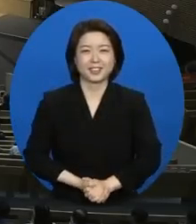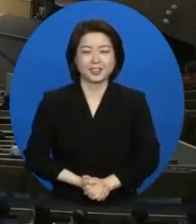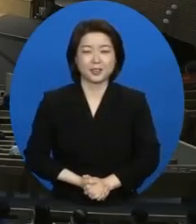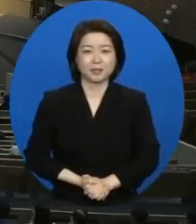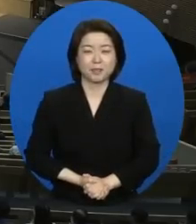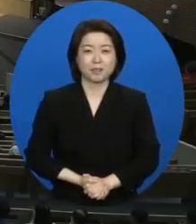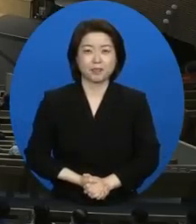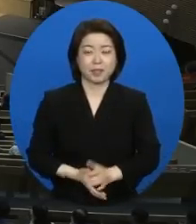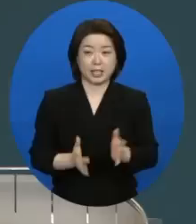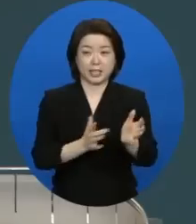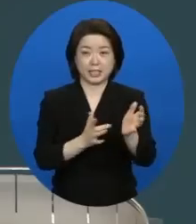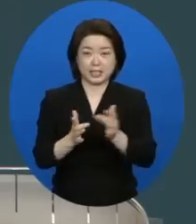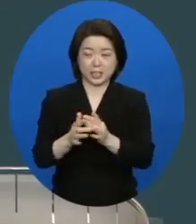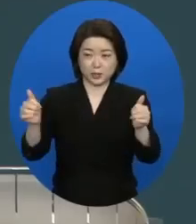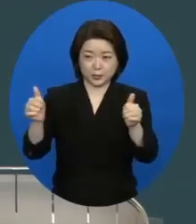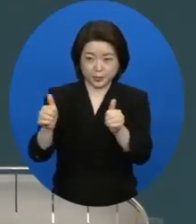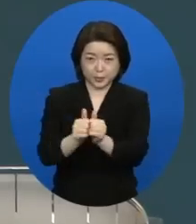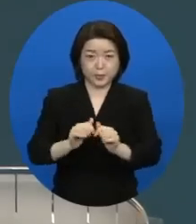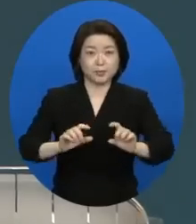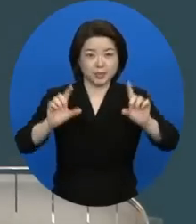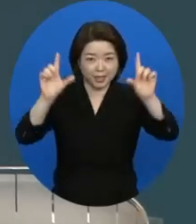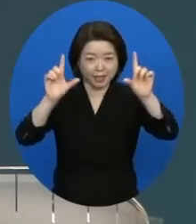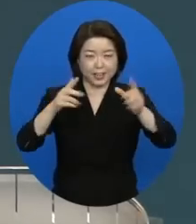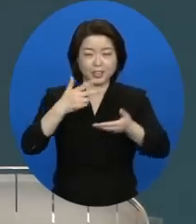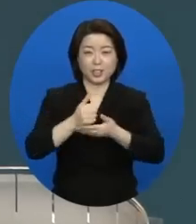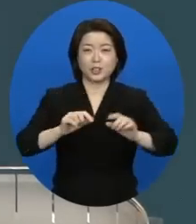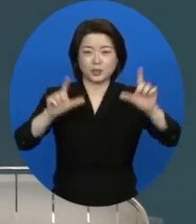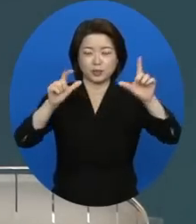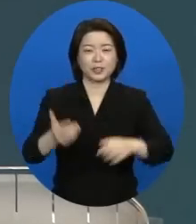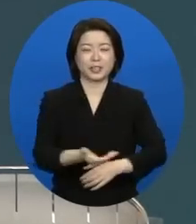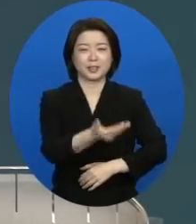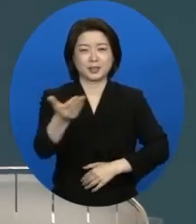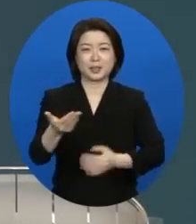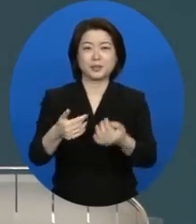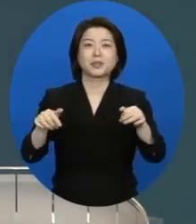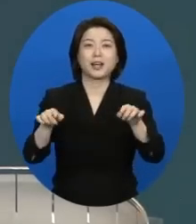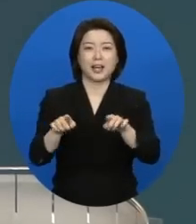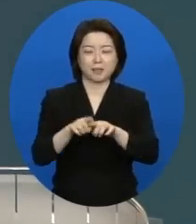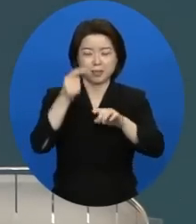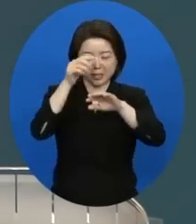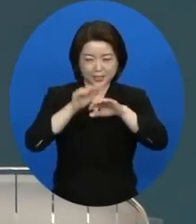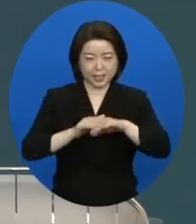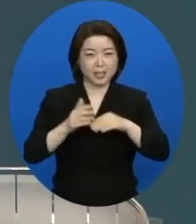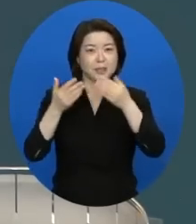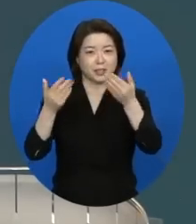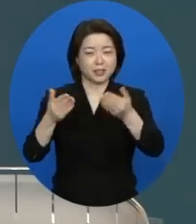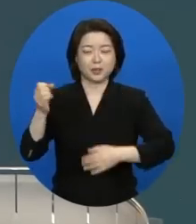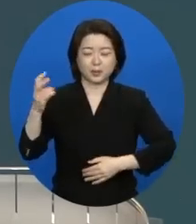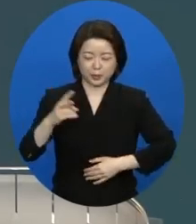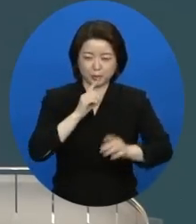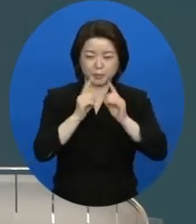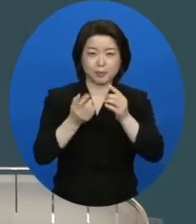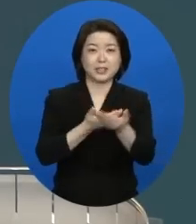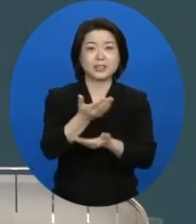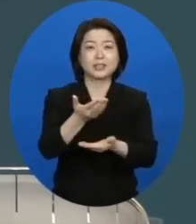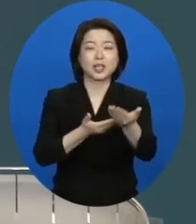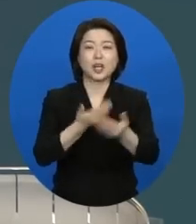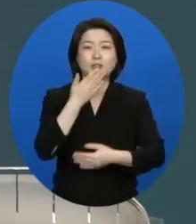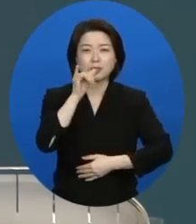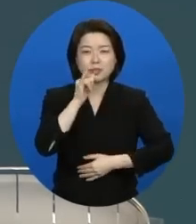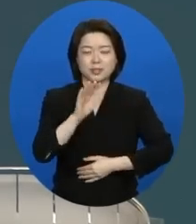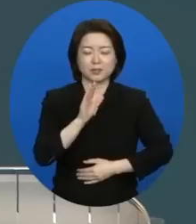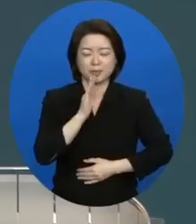위드 디저스 데이 주일에 여러분들과 함께 예배하고 또 말씀을 나눌 수 있게 돼서